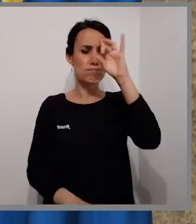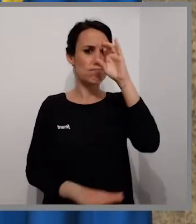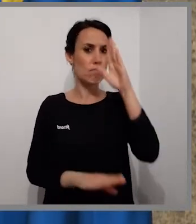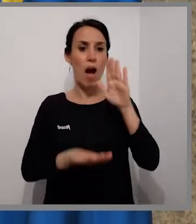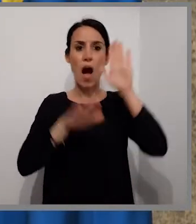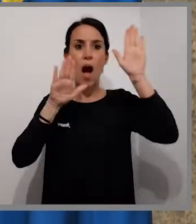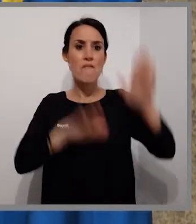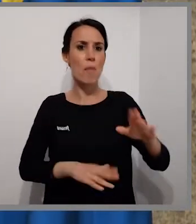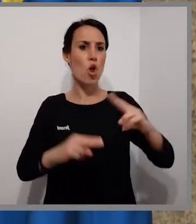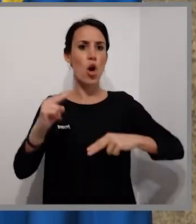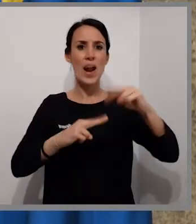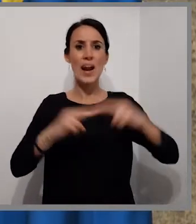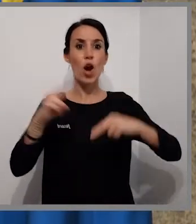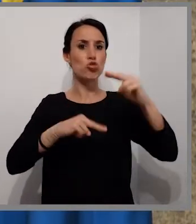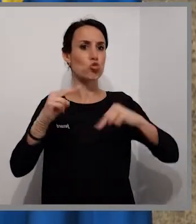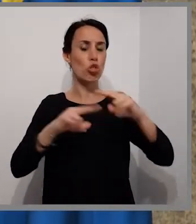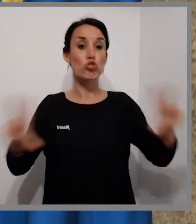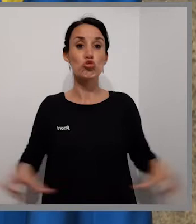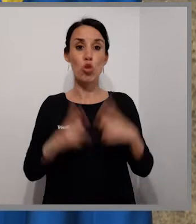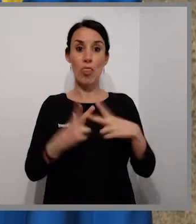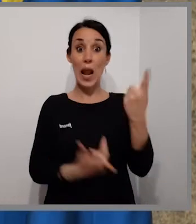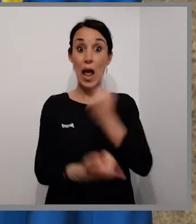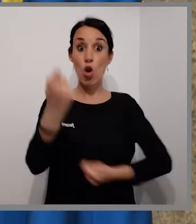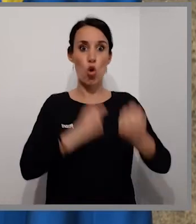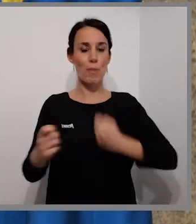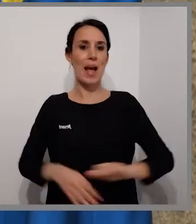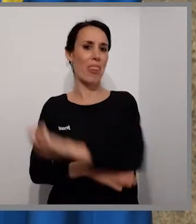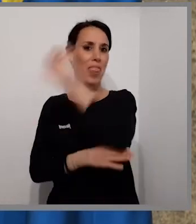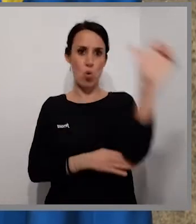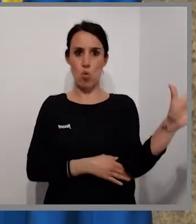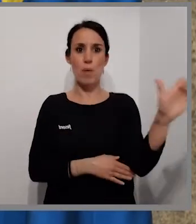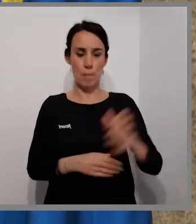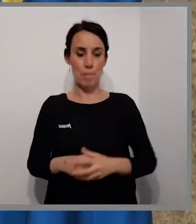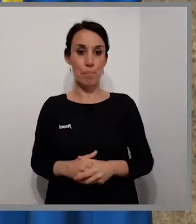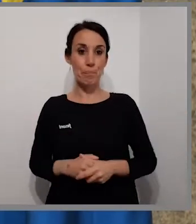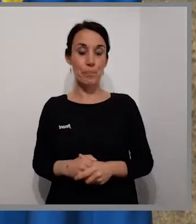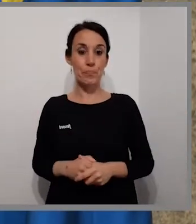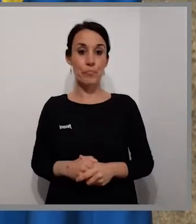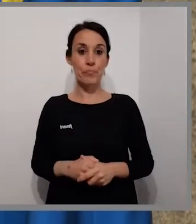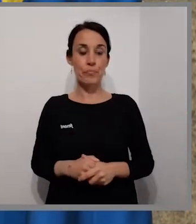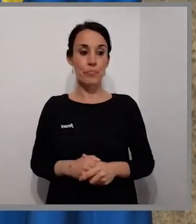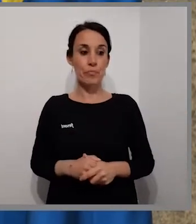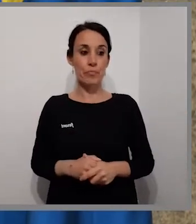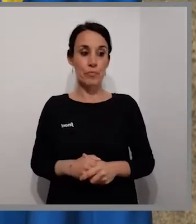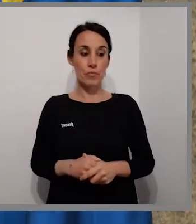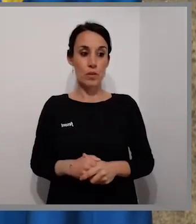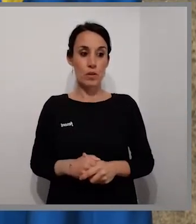decidida en favor de la reconstrucció social i econòmica d'Europa.